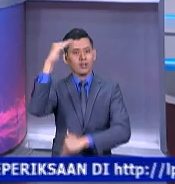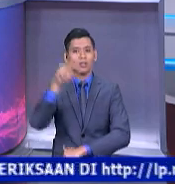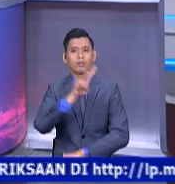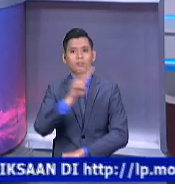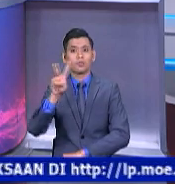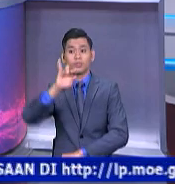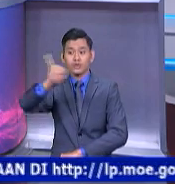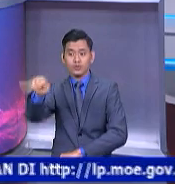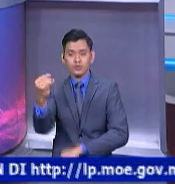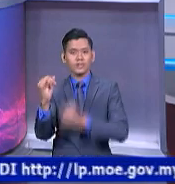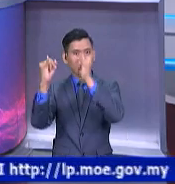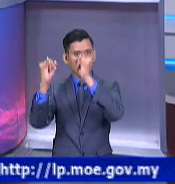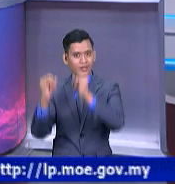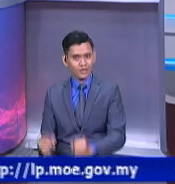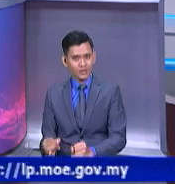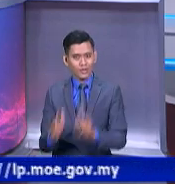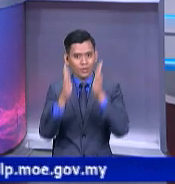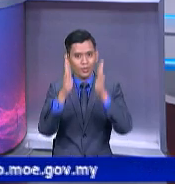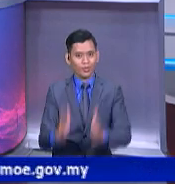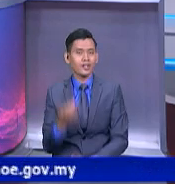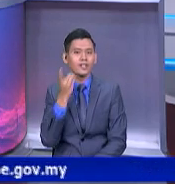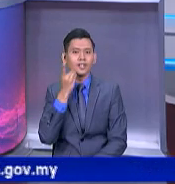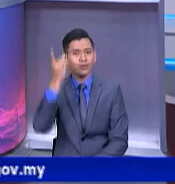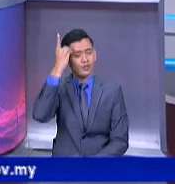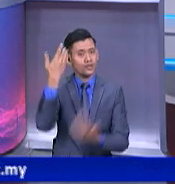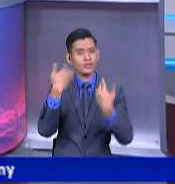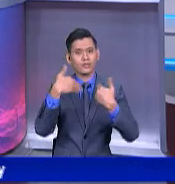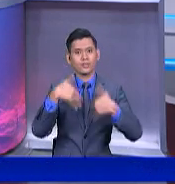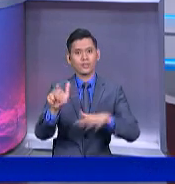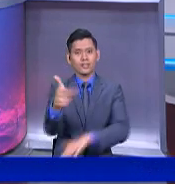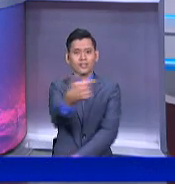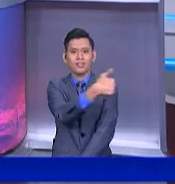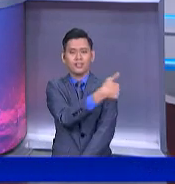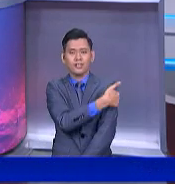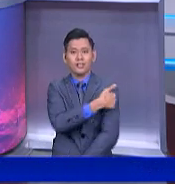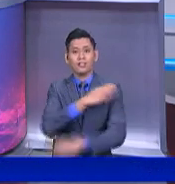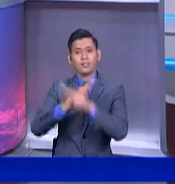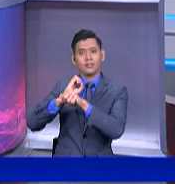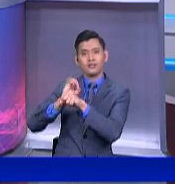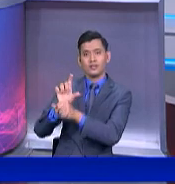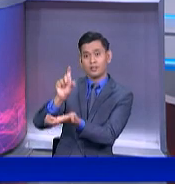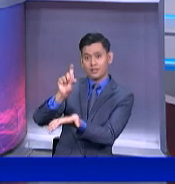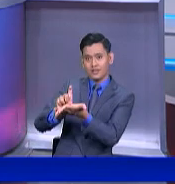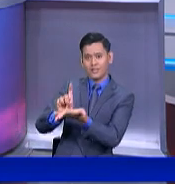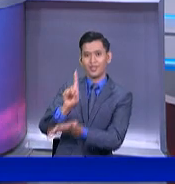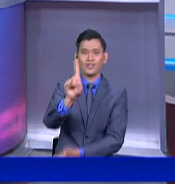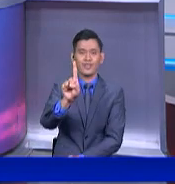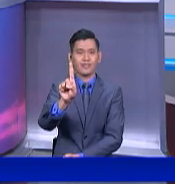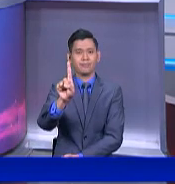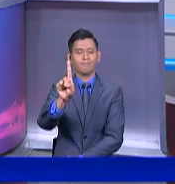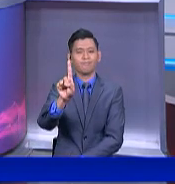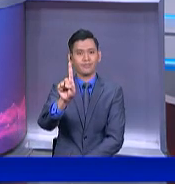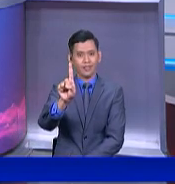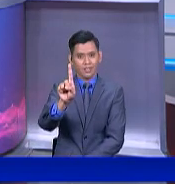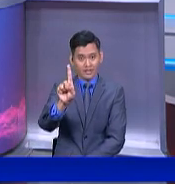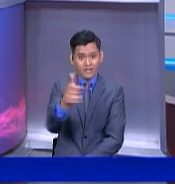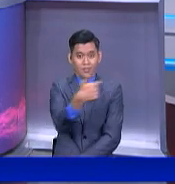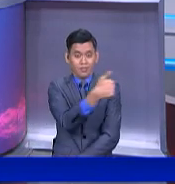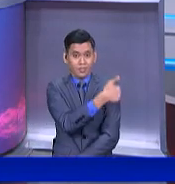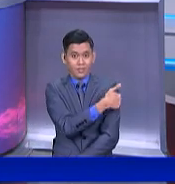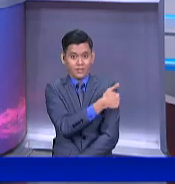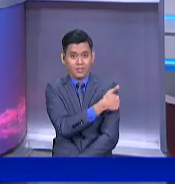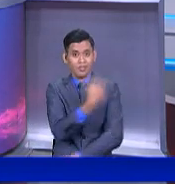juta individu daripada populasi dewasa sudah menerima sekurang-kurangnya satu dos vaksin. Bagi vaksinasi harian